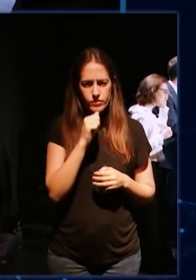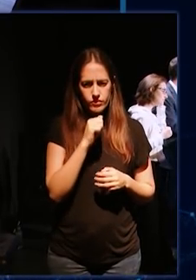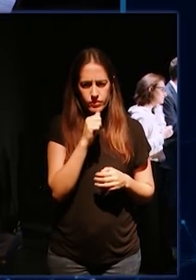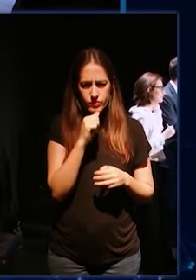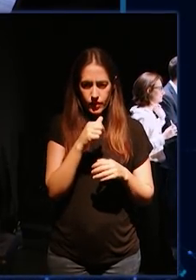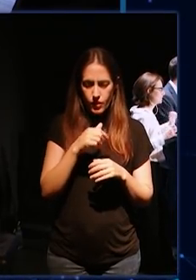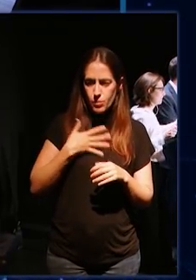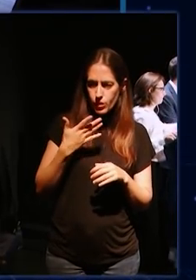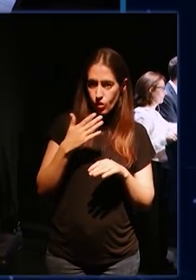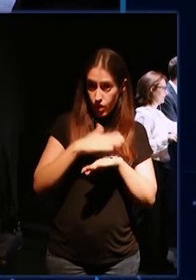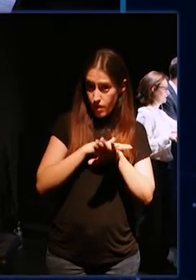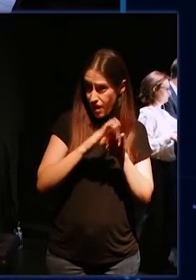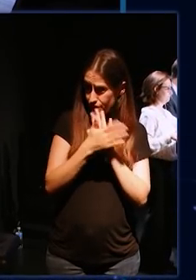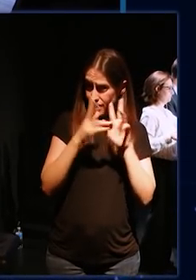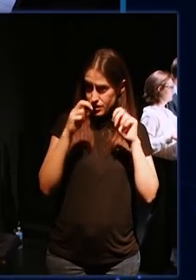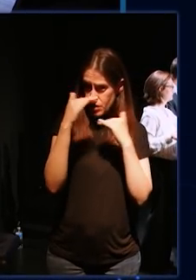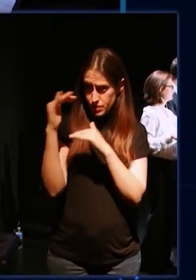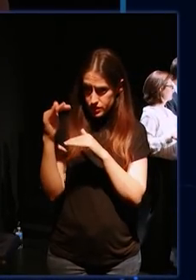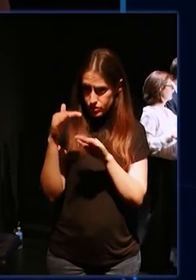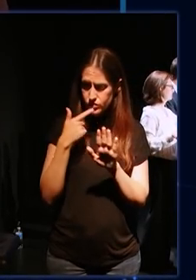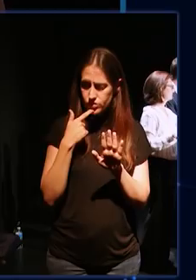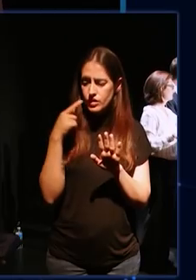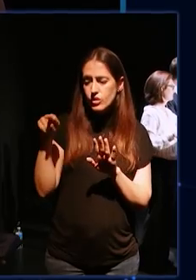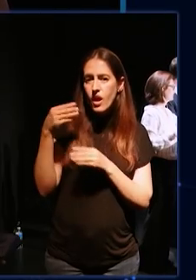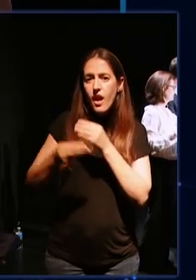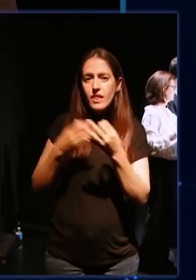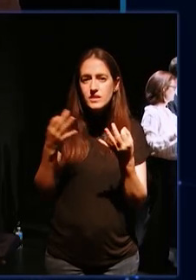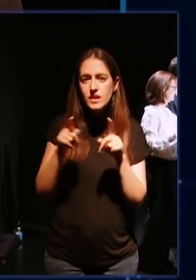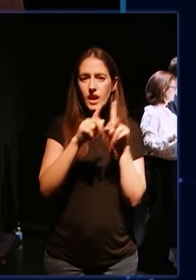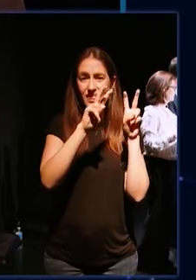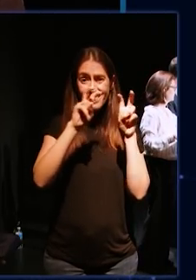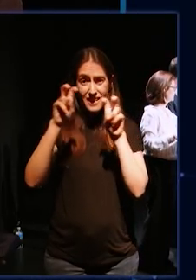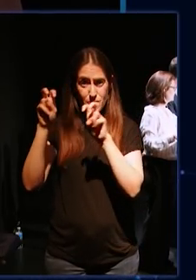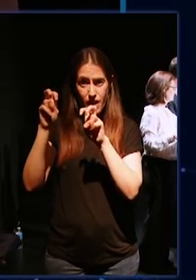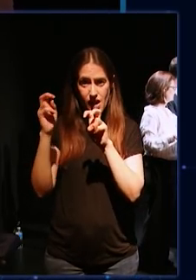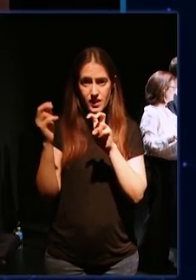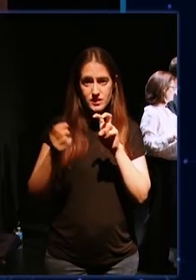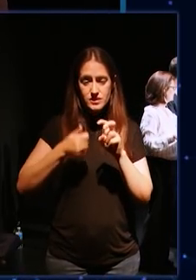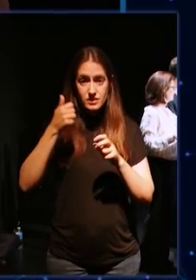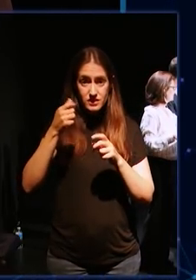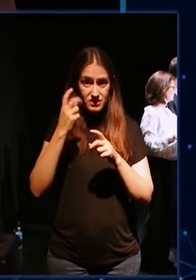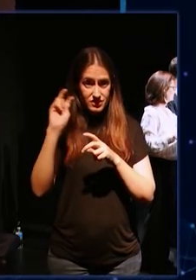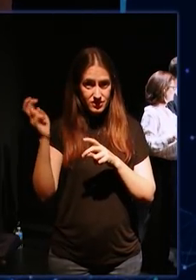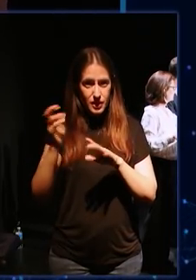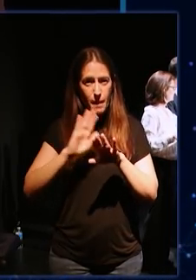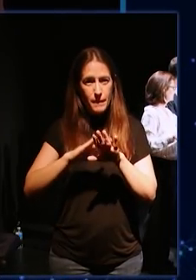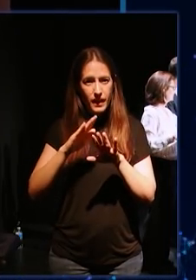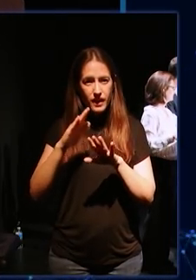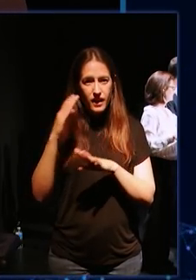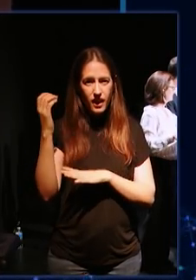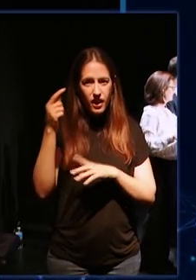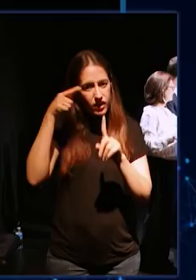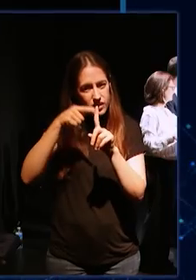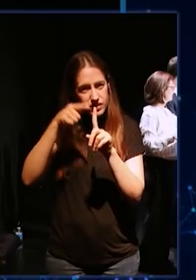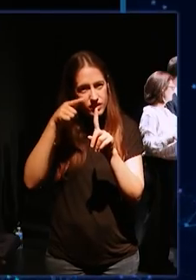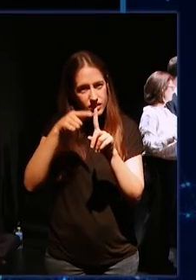vivienda? Bien, ustedes lo que hacen es sacar otros temas para acosar... Con ese tema,